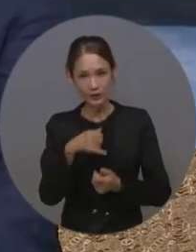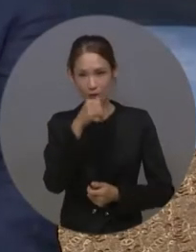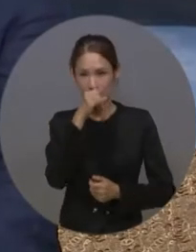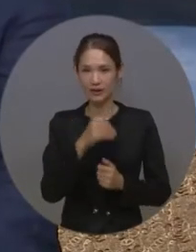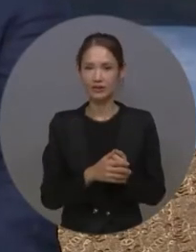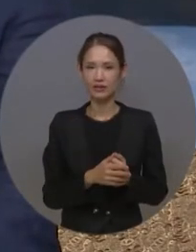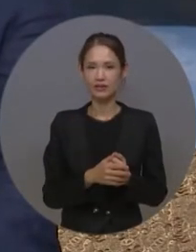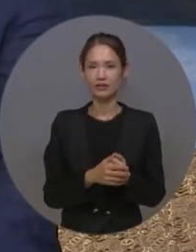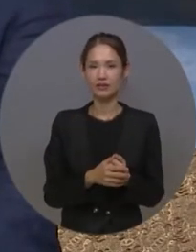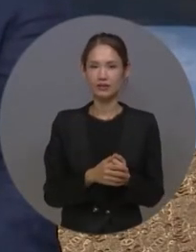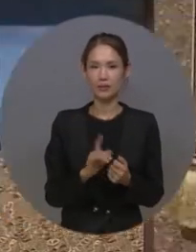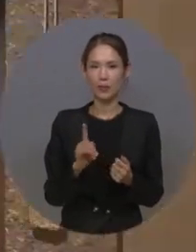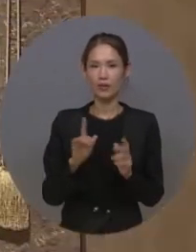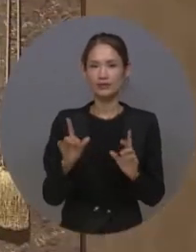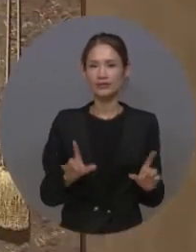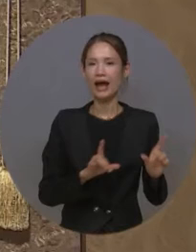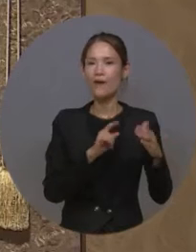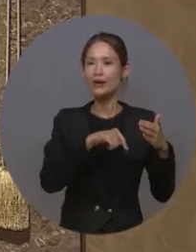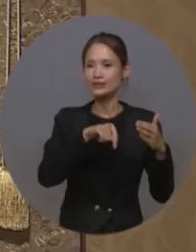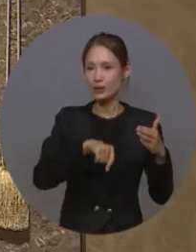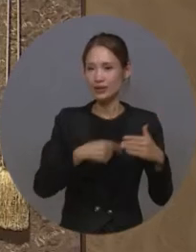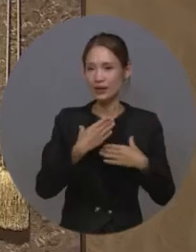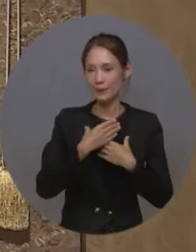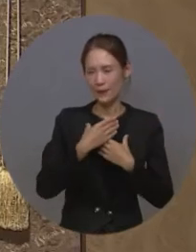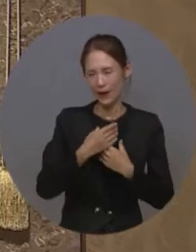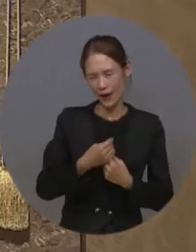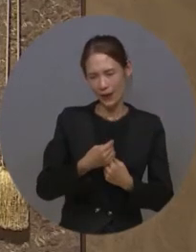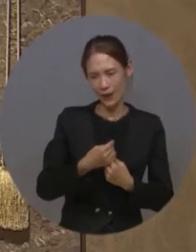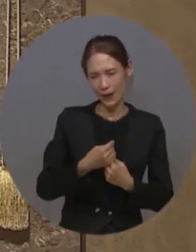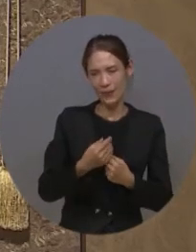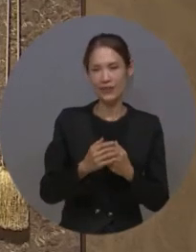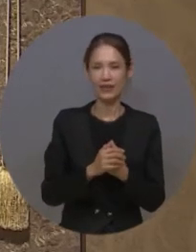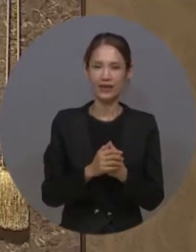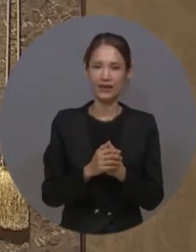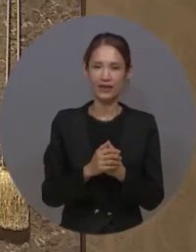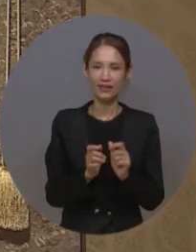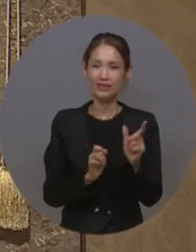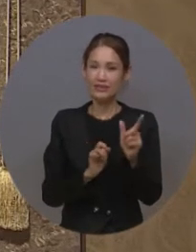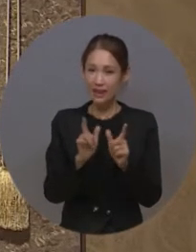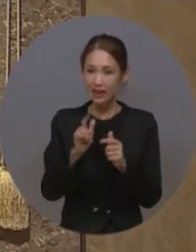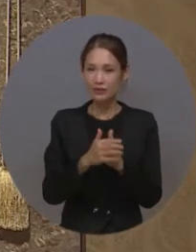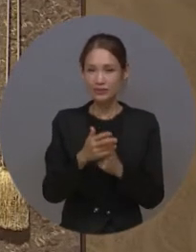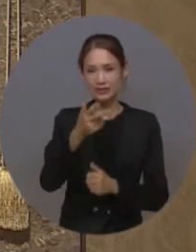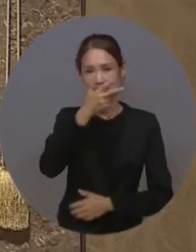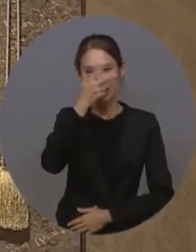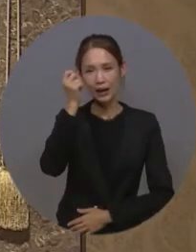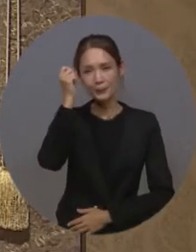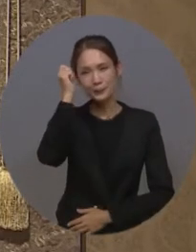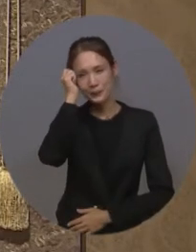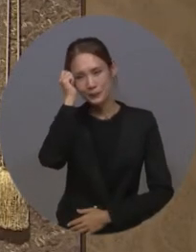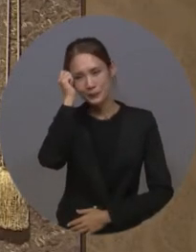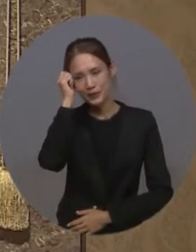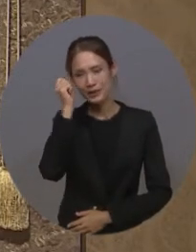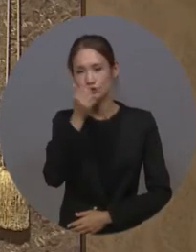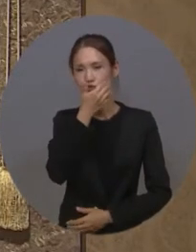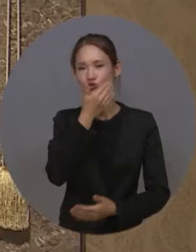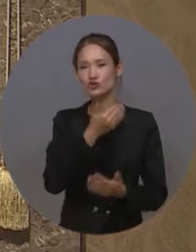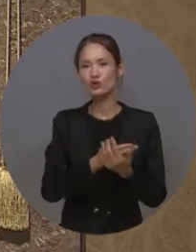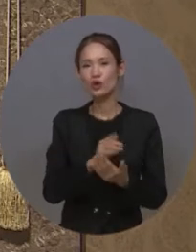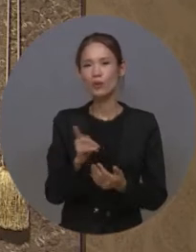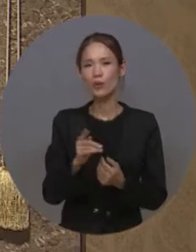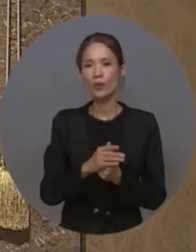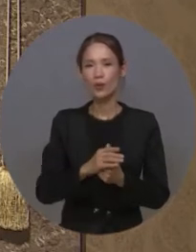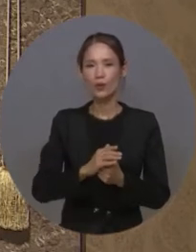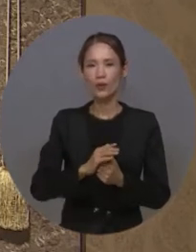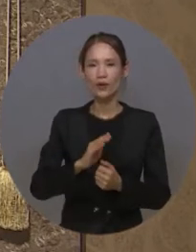아 생활 속에서 패하게 할 수 있는 게 되고 잠을 잘 때 되게 중요한 게 사실 침대보다 매개